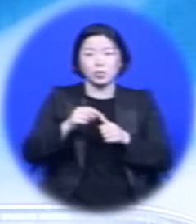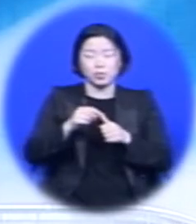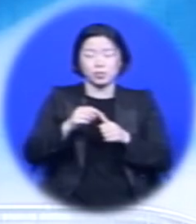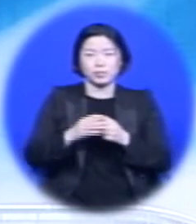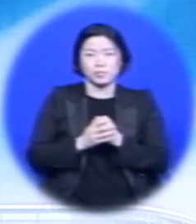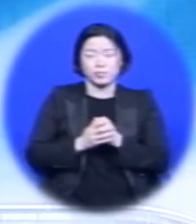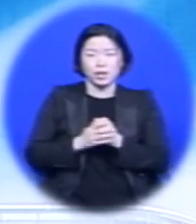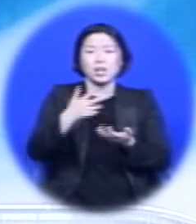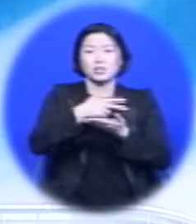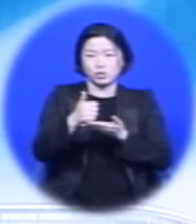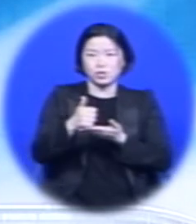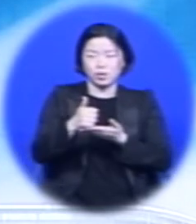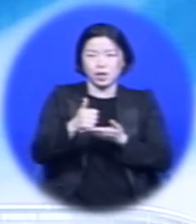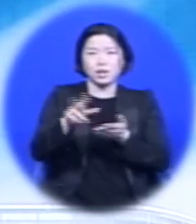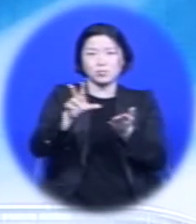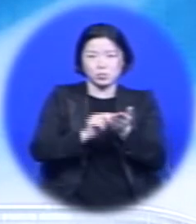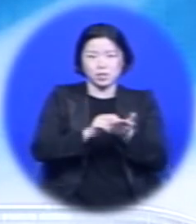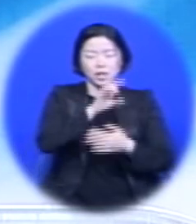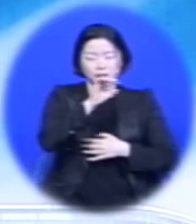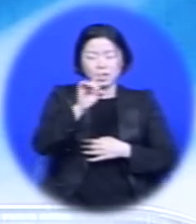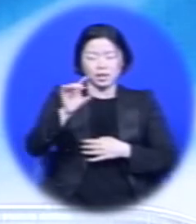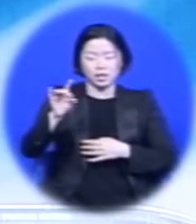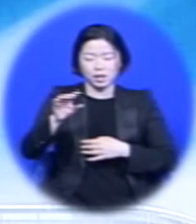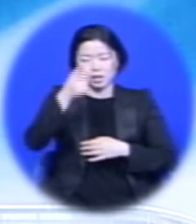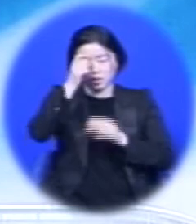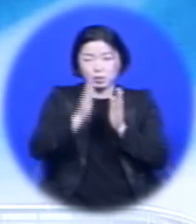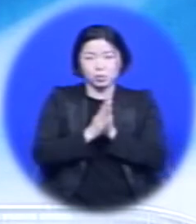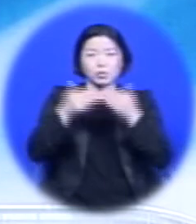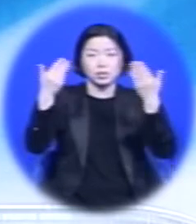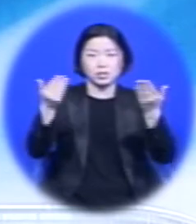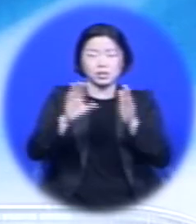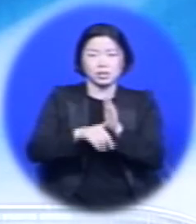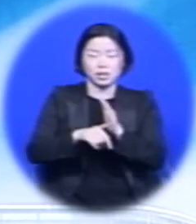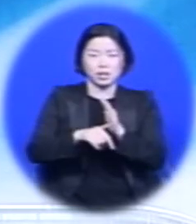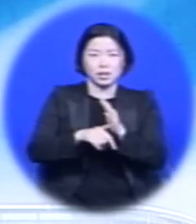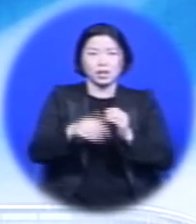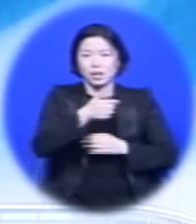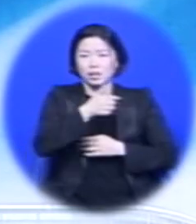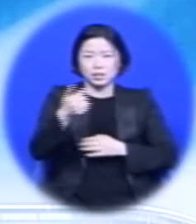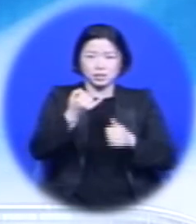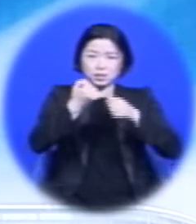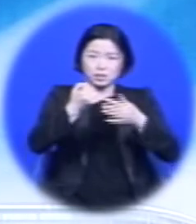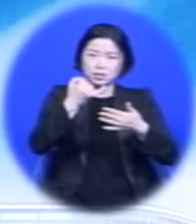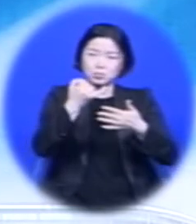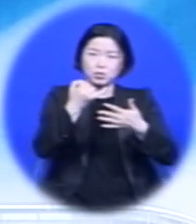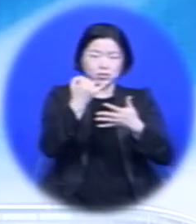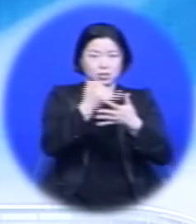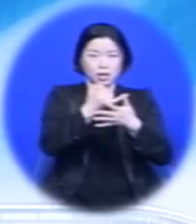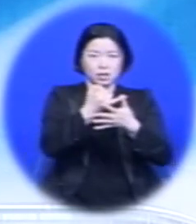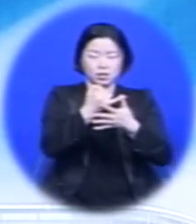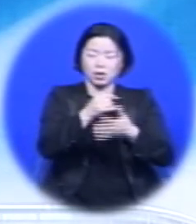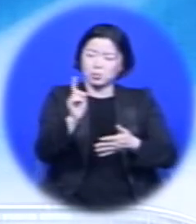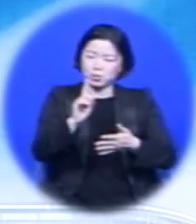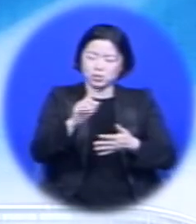주님과 문제 하나하나를 기도하면서 큰 딸과의 사이에 뭔지 모르게 있는